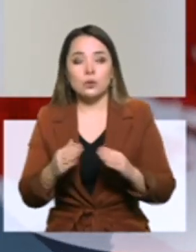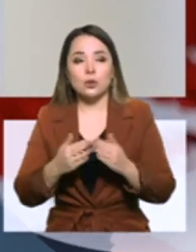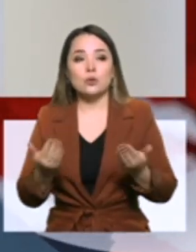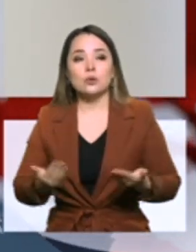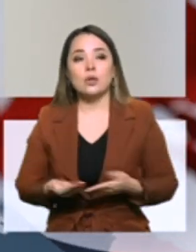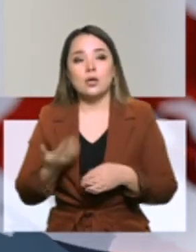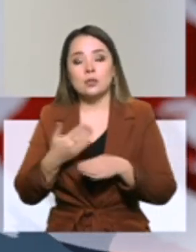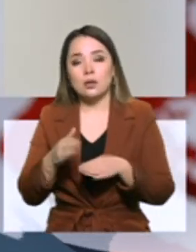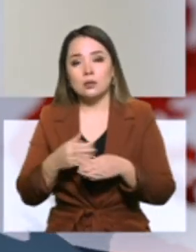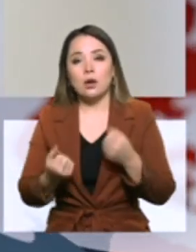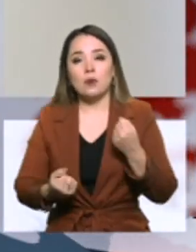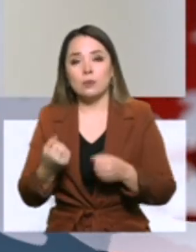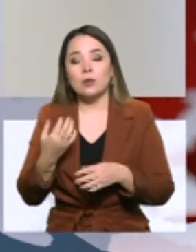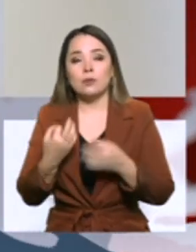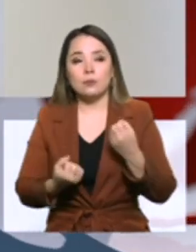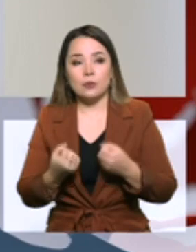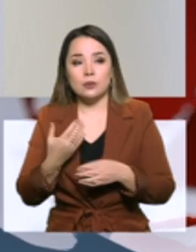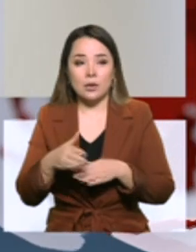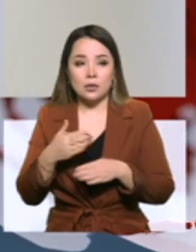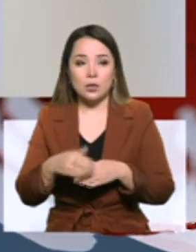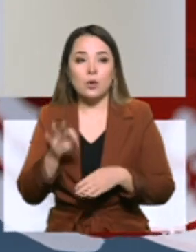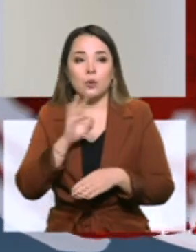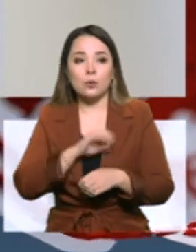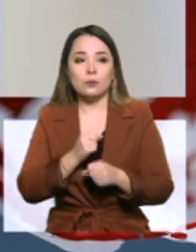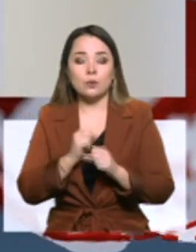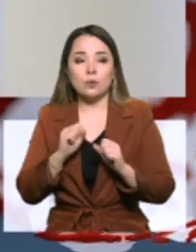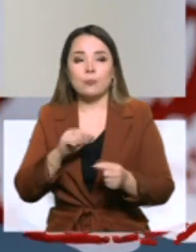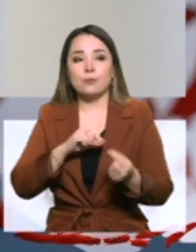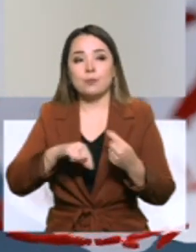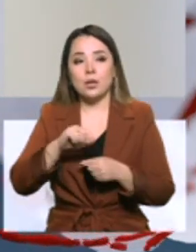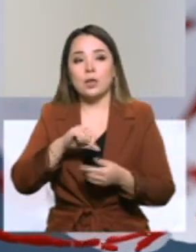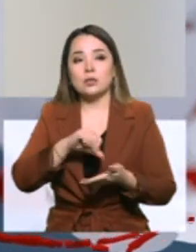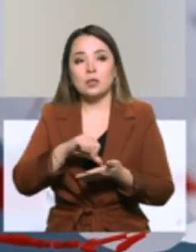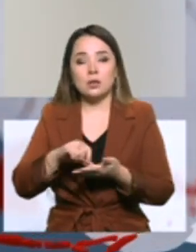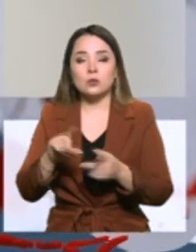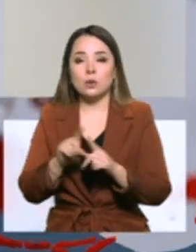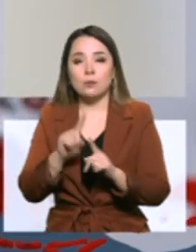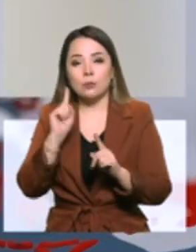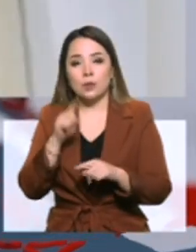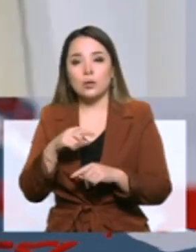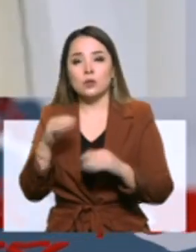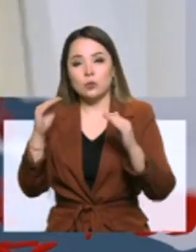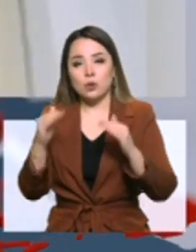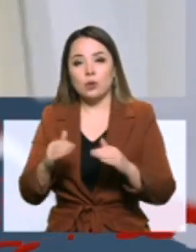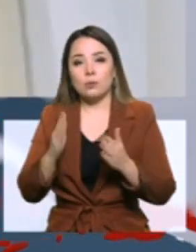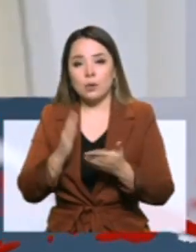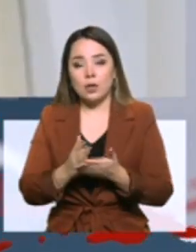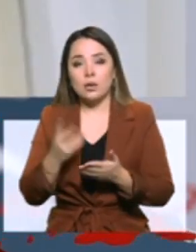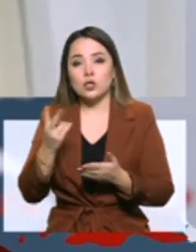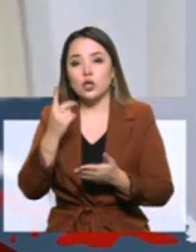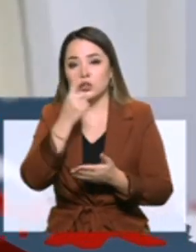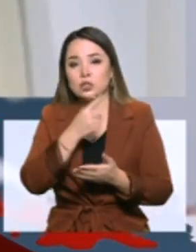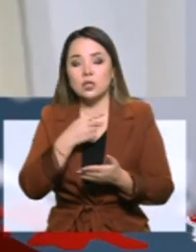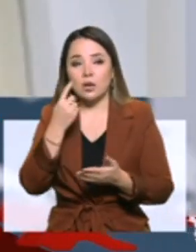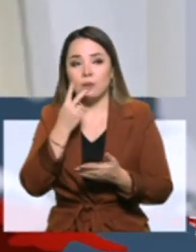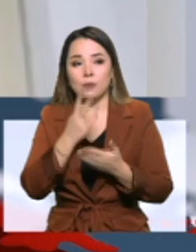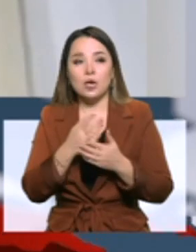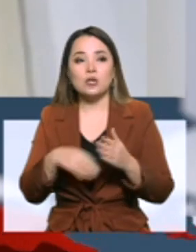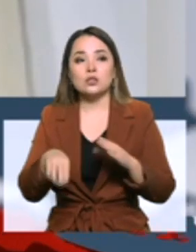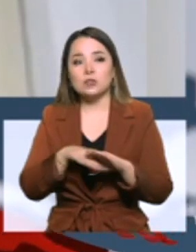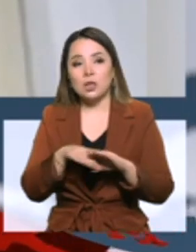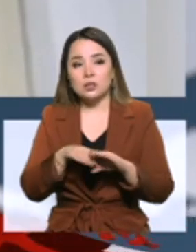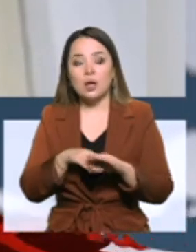несиелер, ертең автонесиелер қолжетімді болады. Бизнес үшін несиелерді белгілі бір дәрежеде төмендейді. Екінші жағы бар, кім жинақ